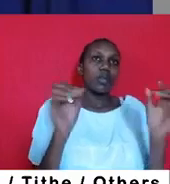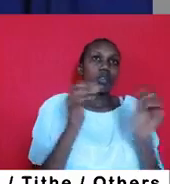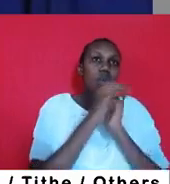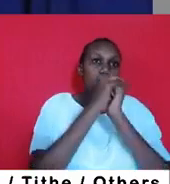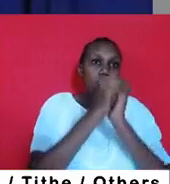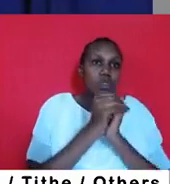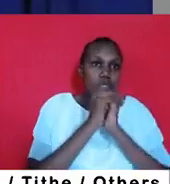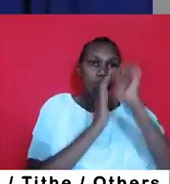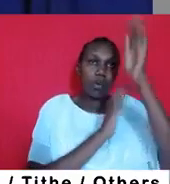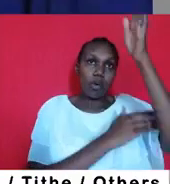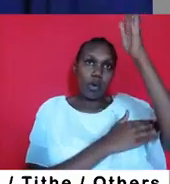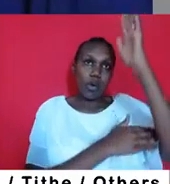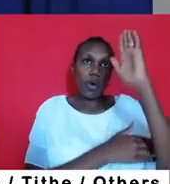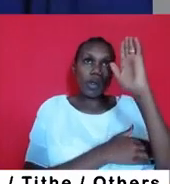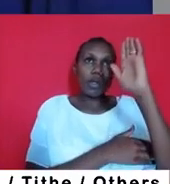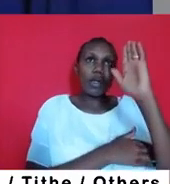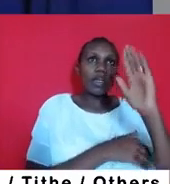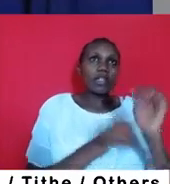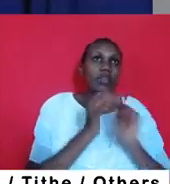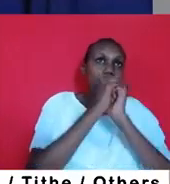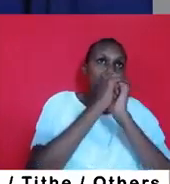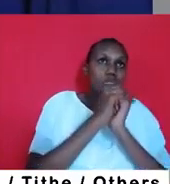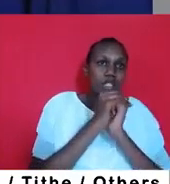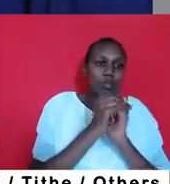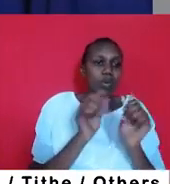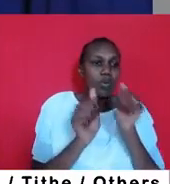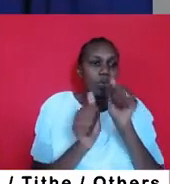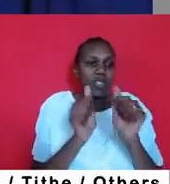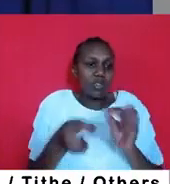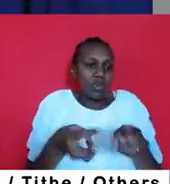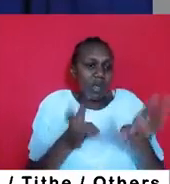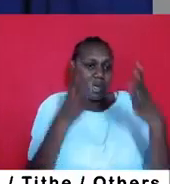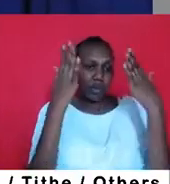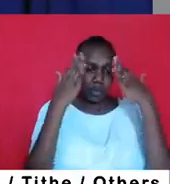kumwabudu Mungu ni kumwabudu kwa njia gani.